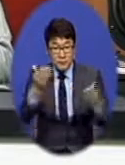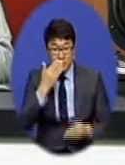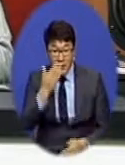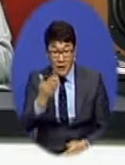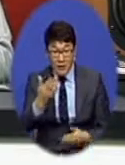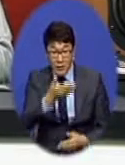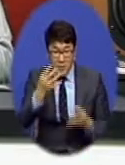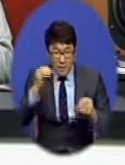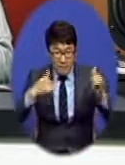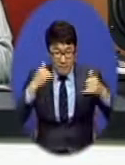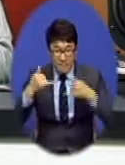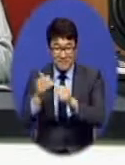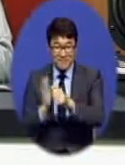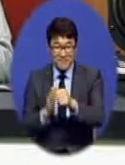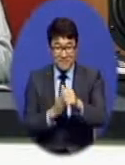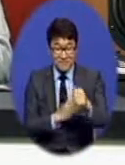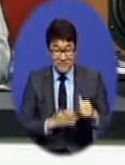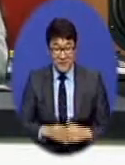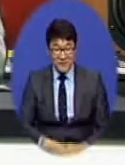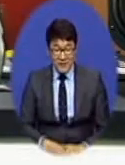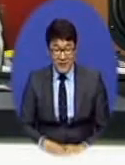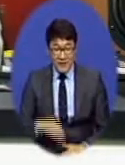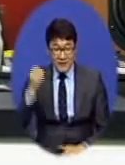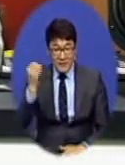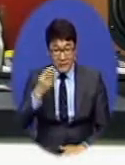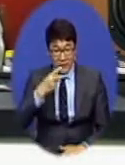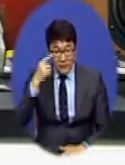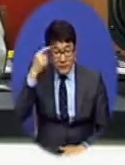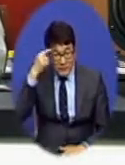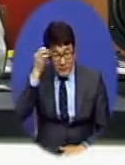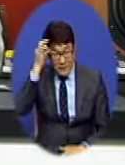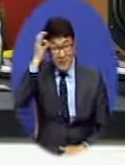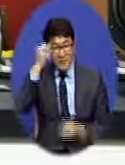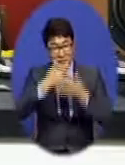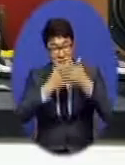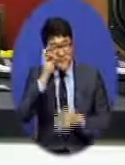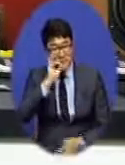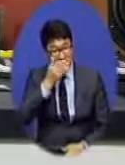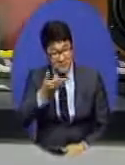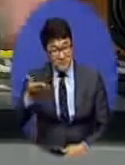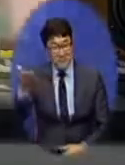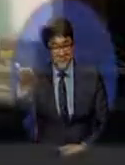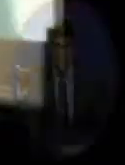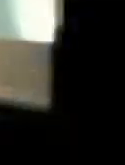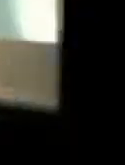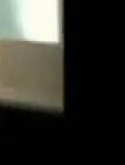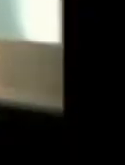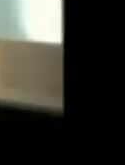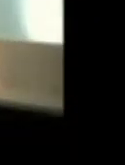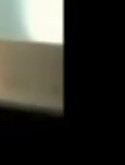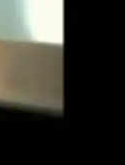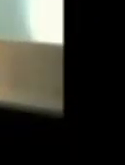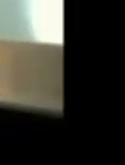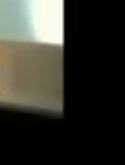여러분들 많은 참여 부탁드리겠습니다. 자, 김민규 씨 불러보겠습니다. 자꾸자꾸 뮤직 스타트!